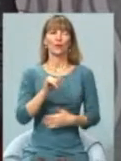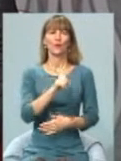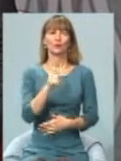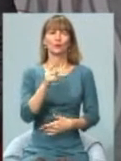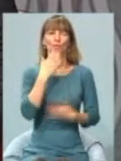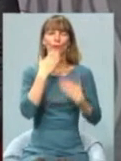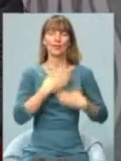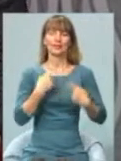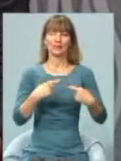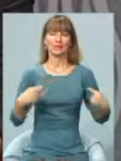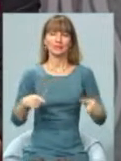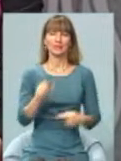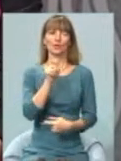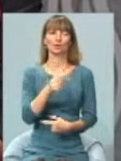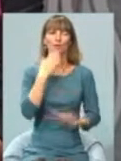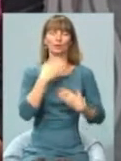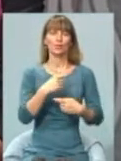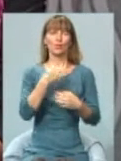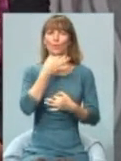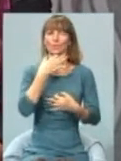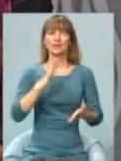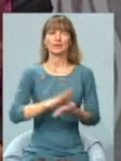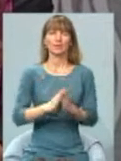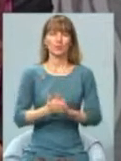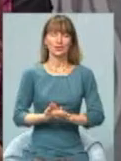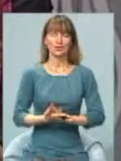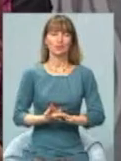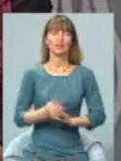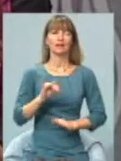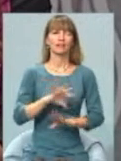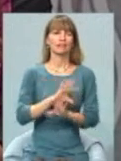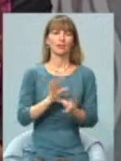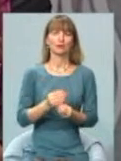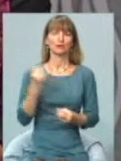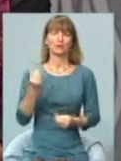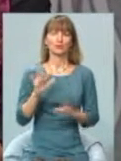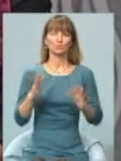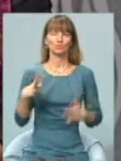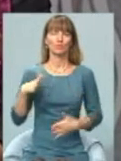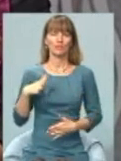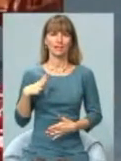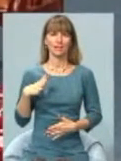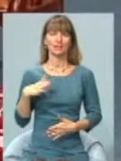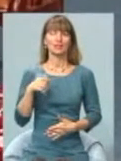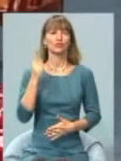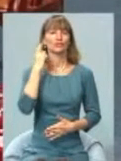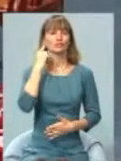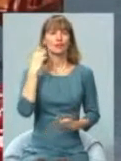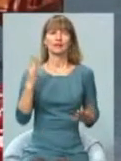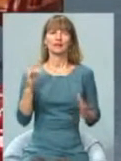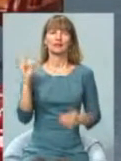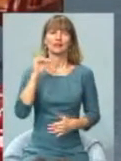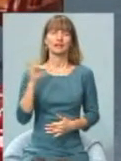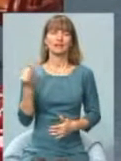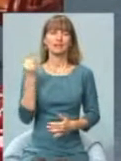люди закохуються у будь-яких ситуаціях, обставинах, та й взагалі дуже такі цікаві випадки бувають. До речі, ти чула якісь цікаві випадки,